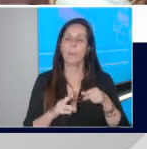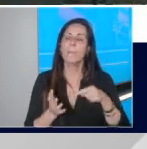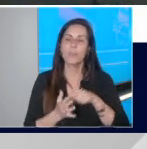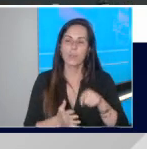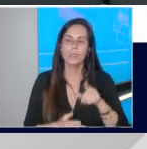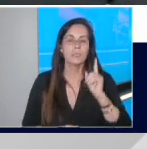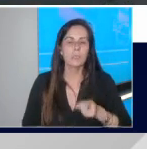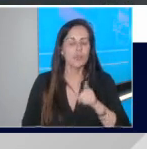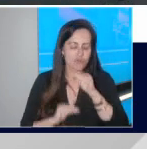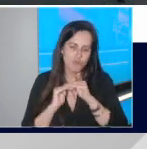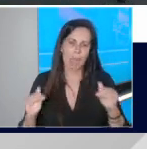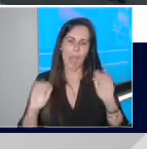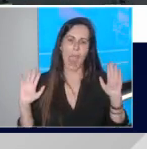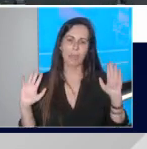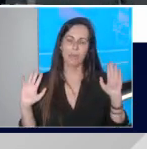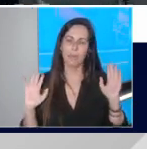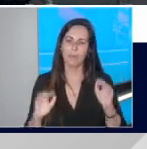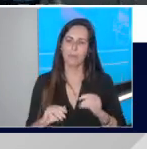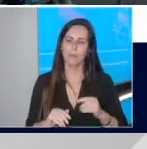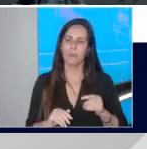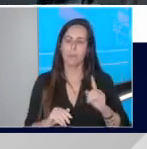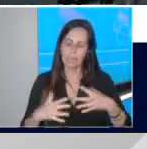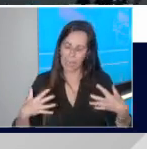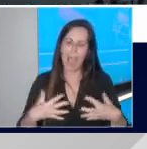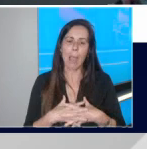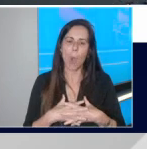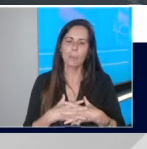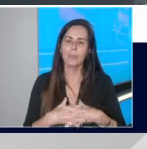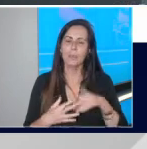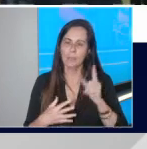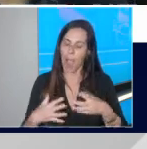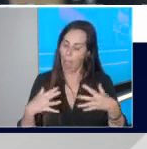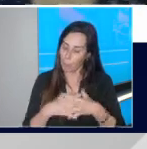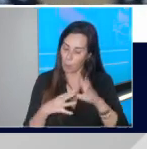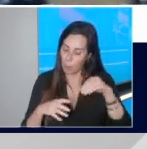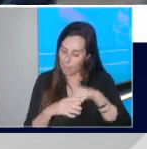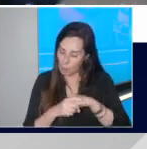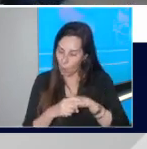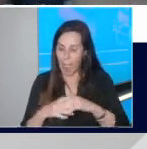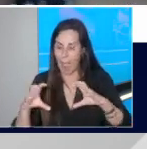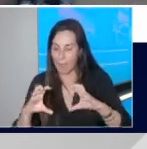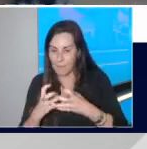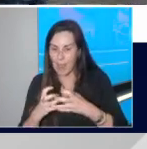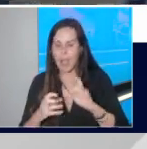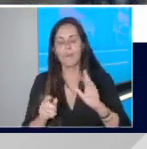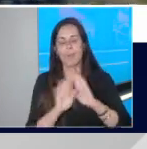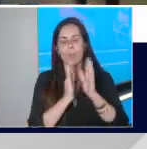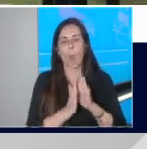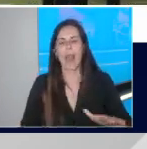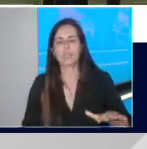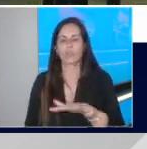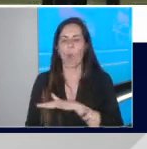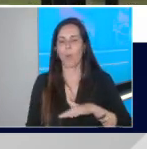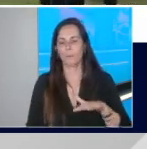זה צריך שקט סביבתי, לא רק צריך הרמוניה בתוך המפלגה, צריך הרמוניה בתוך הריג'ן של מזרח